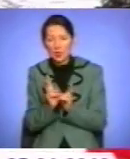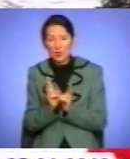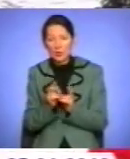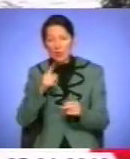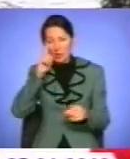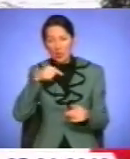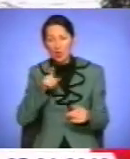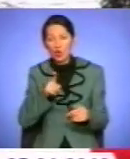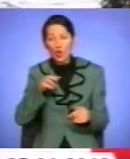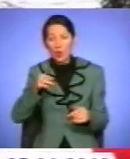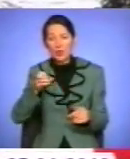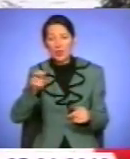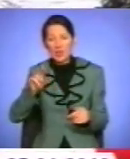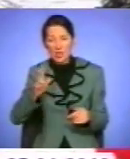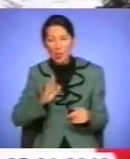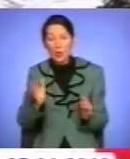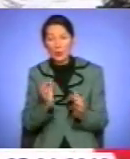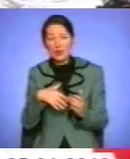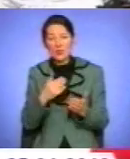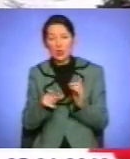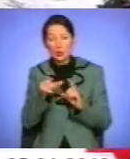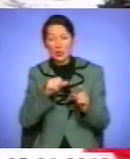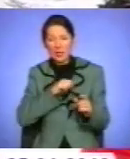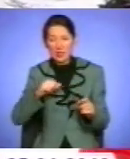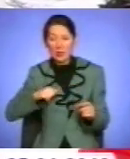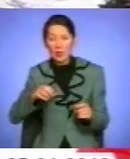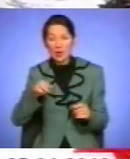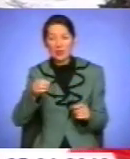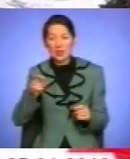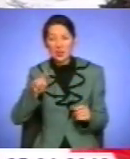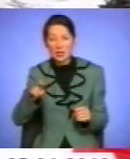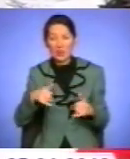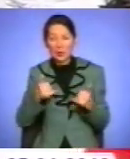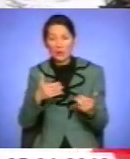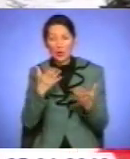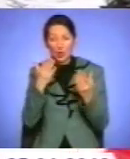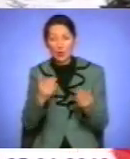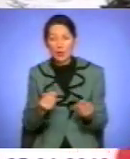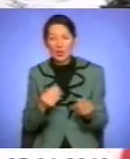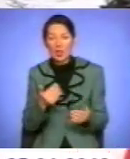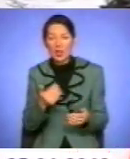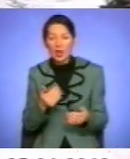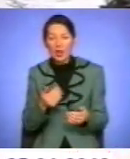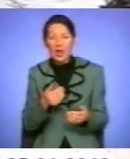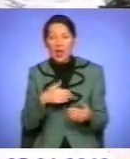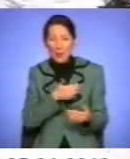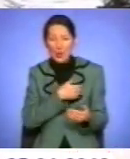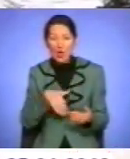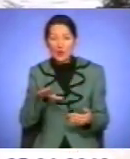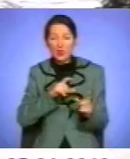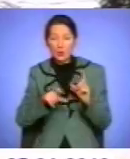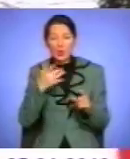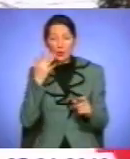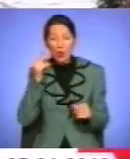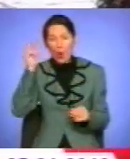студентів, раніше я сама Тетяна, тому про свято знаю, 25 січня всім студентам легкого навчання і всього найкращого. А як